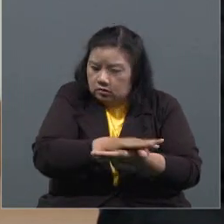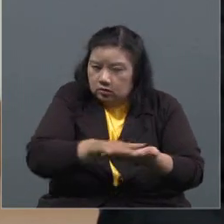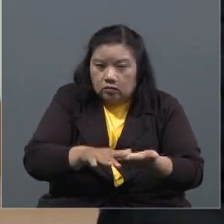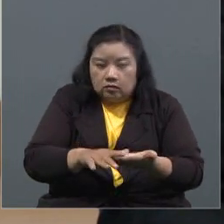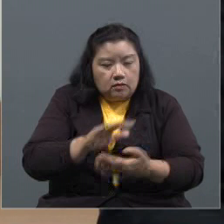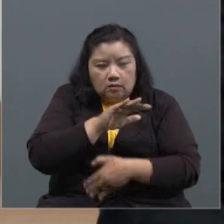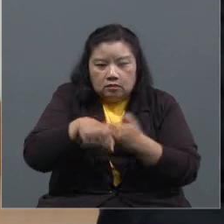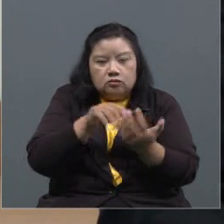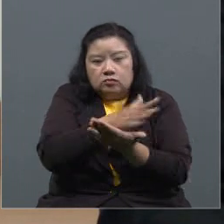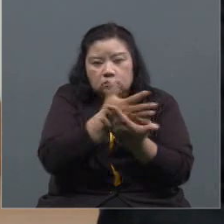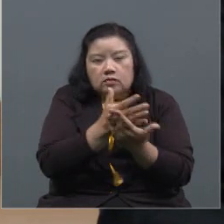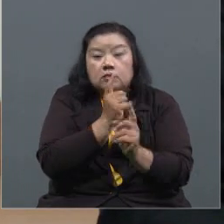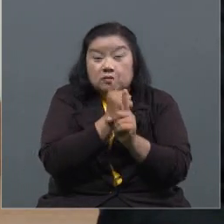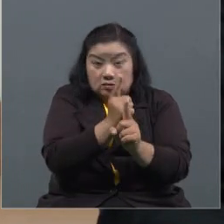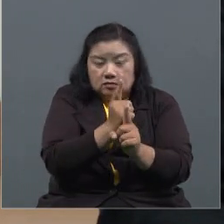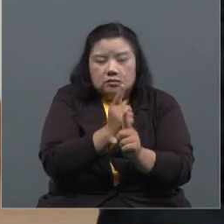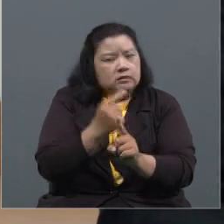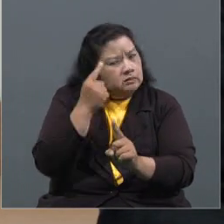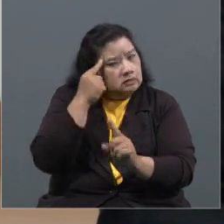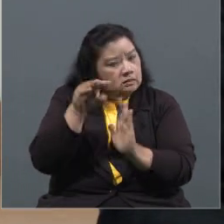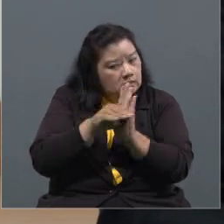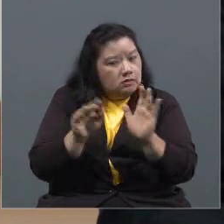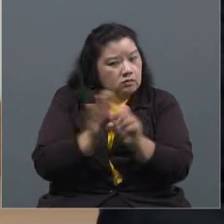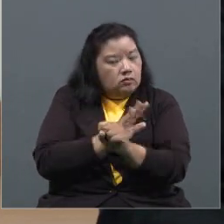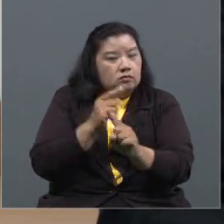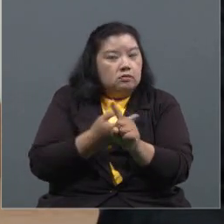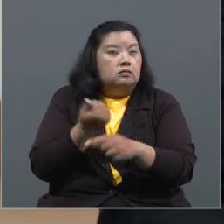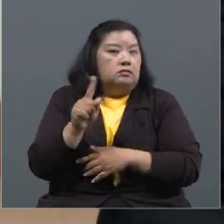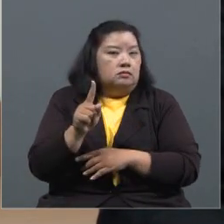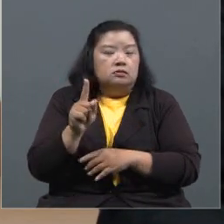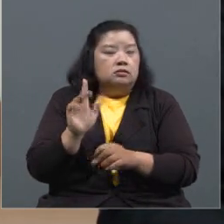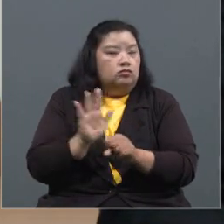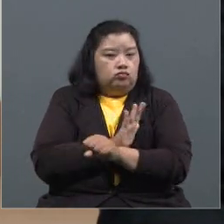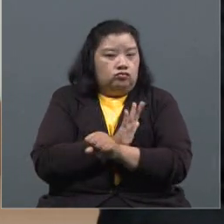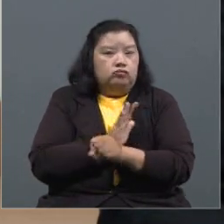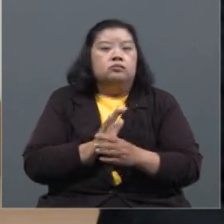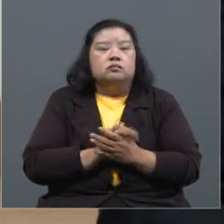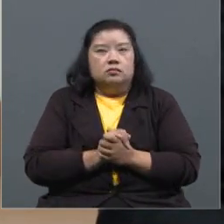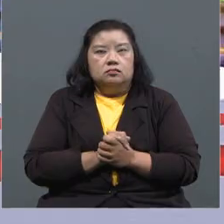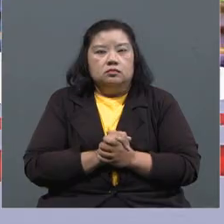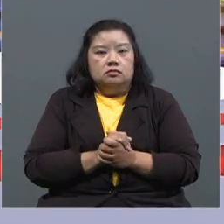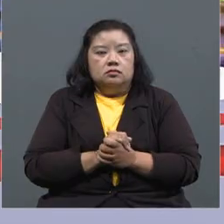จะดำเนินการซึ่งก็จะเสร็จสิ้นภายในเดือนพฤศจิกายนปีนี้แน่นอนนะครับ